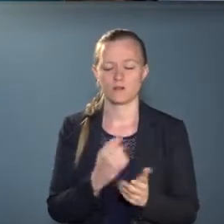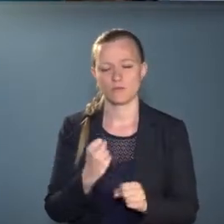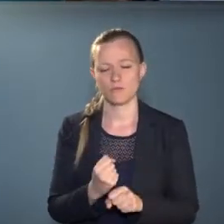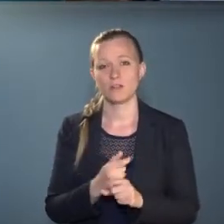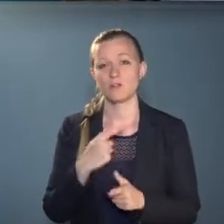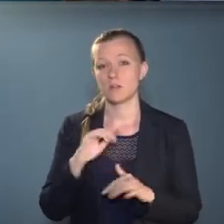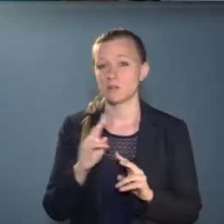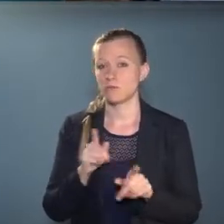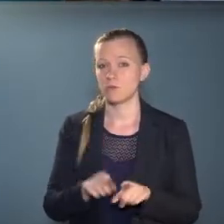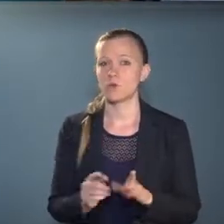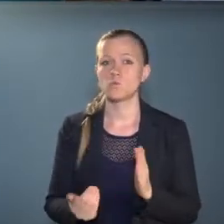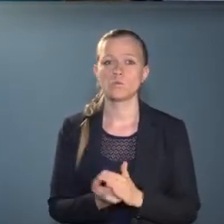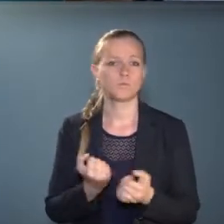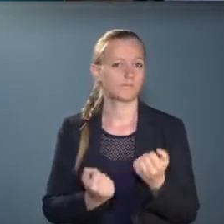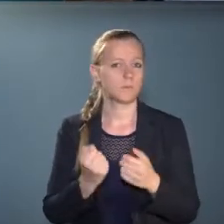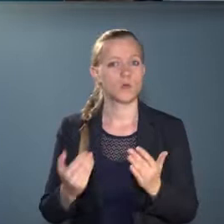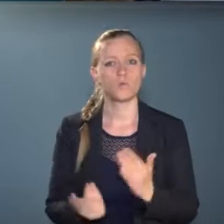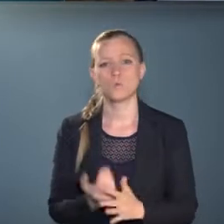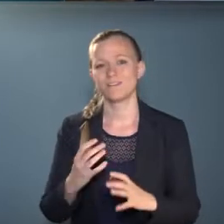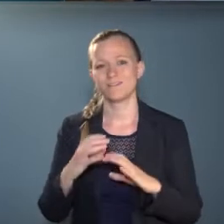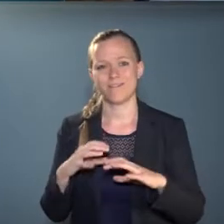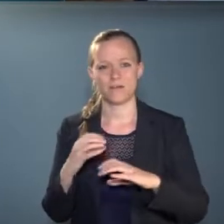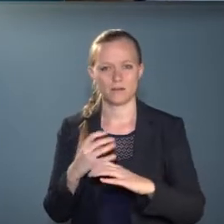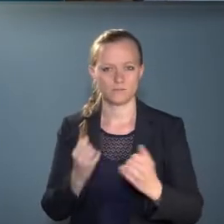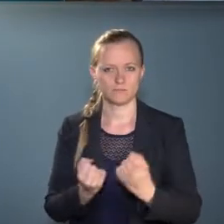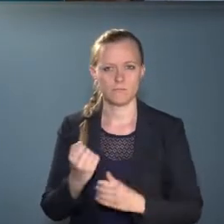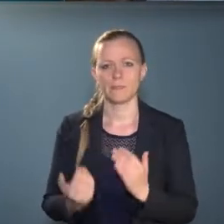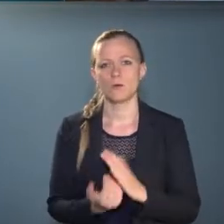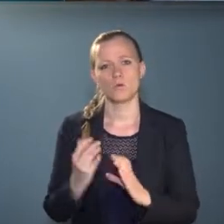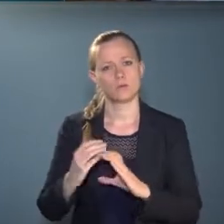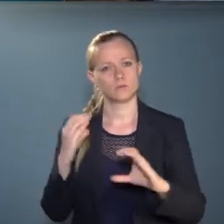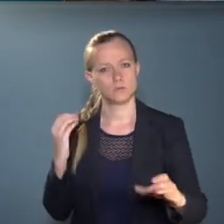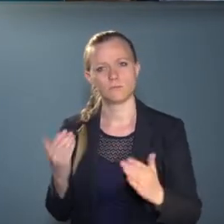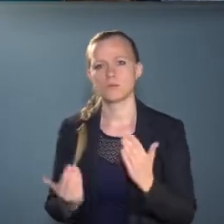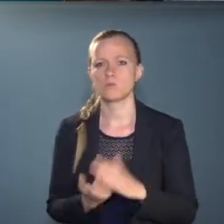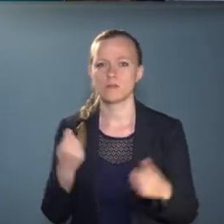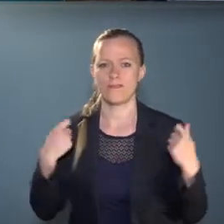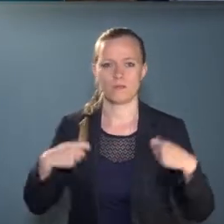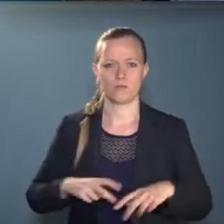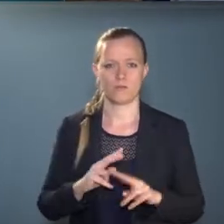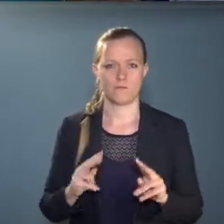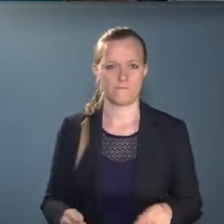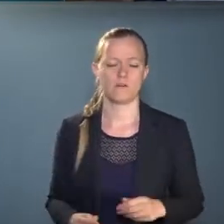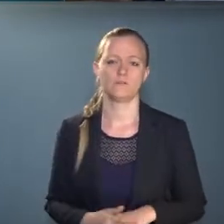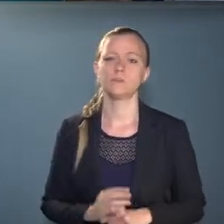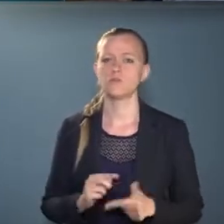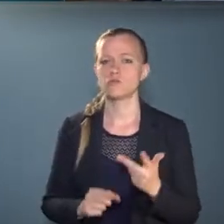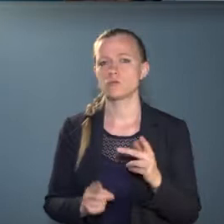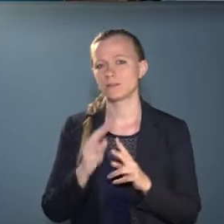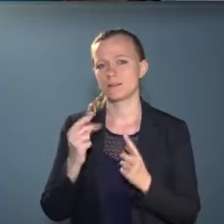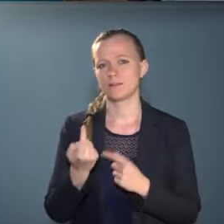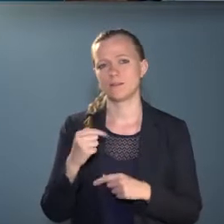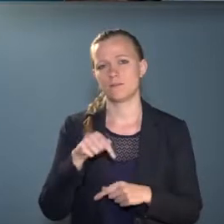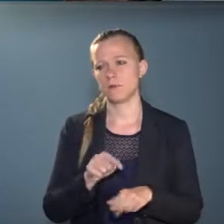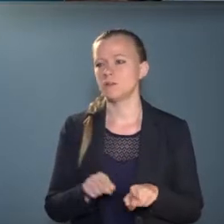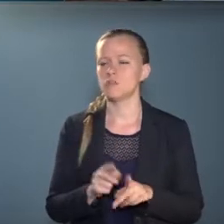is megjelentek az új gépjárművek, az új tehergépjárművek, az új autóbuszok, az új egyenruha értelemszerűen megjelenik, tehát nagyon sok tekintetben mi